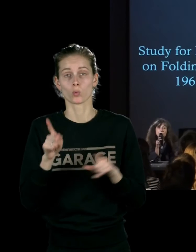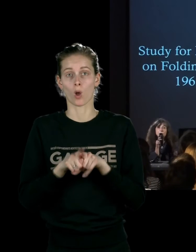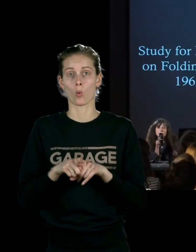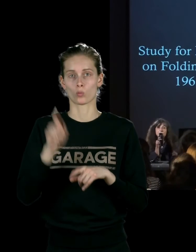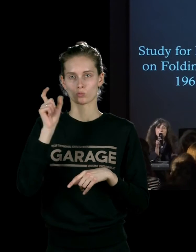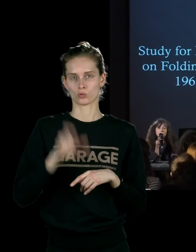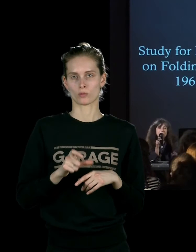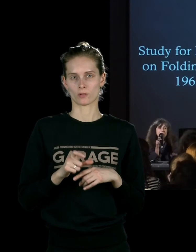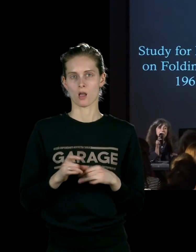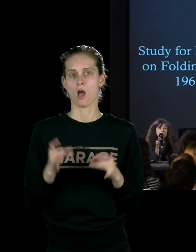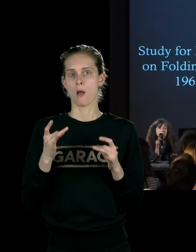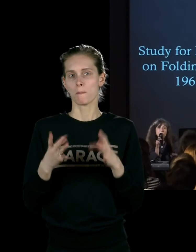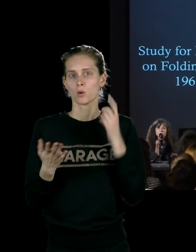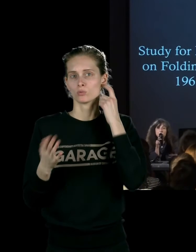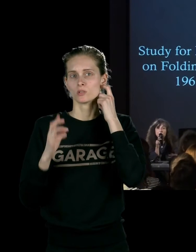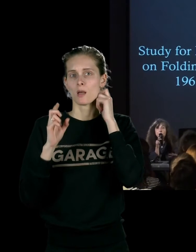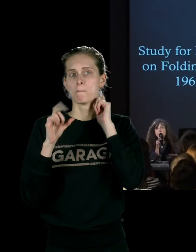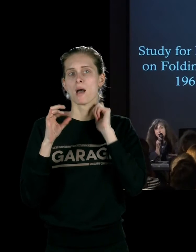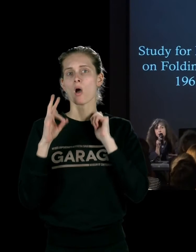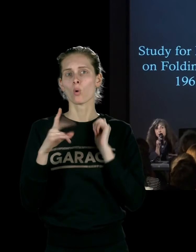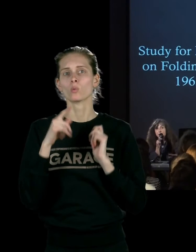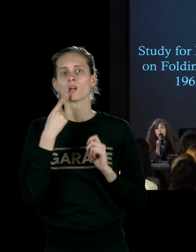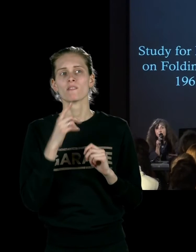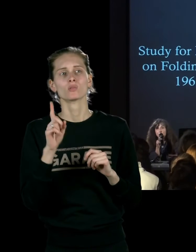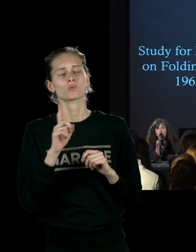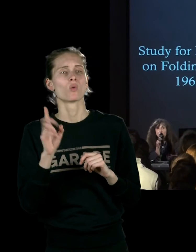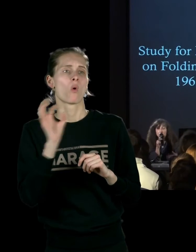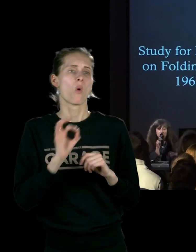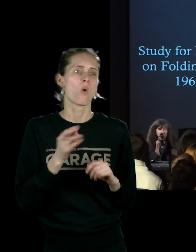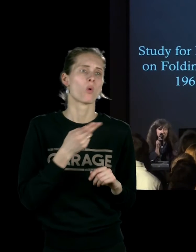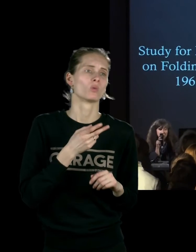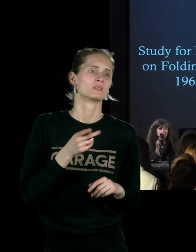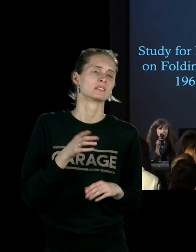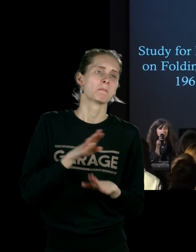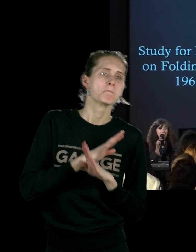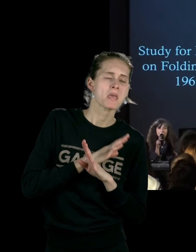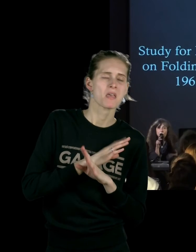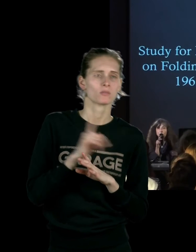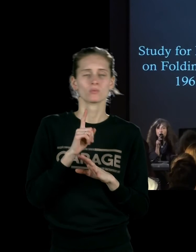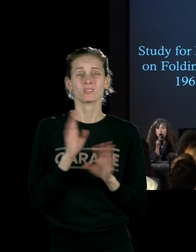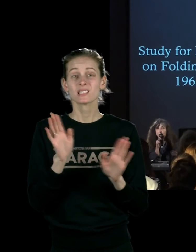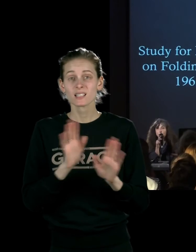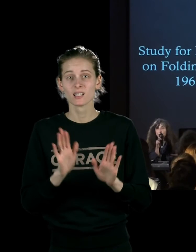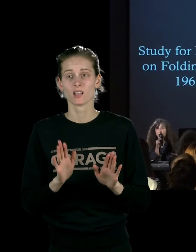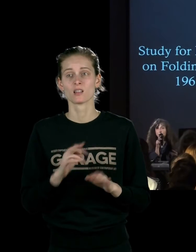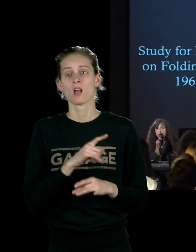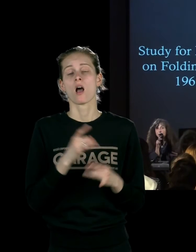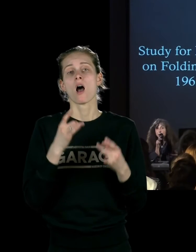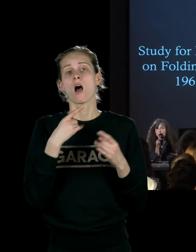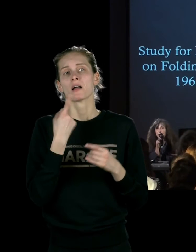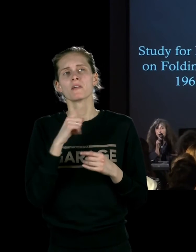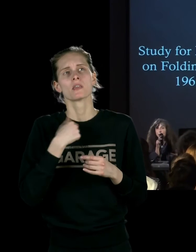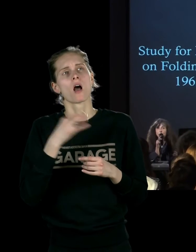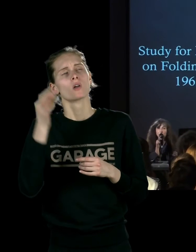Собственно говоря, Бэкон даже не говорит, что он про смерть. Для него история была не о том, что он постоянно думает о